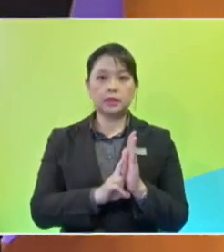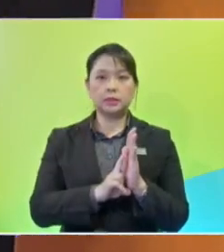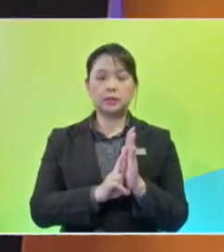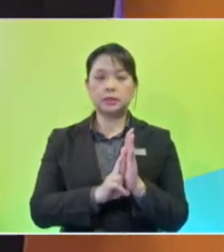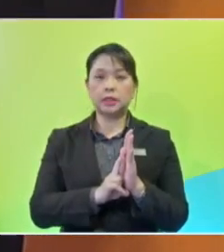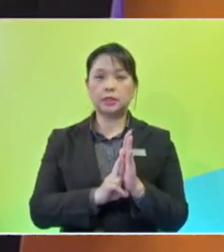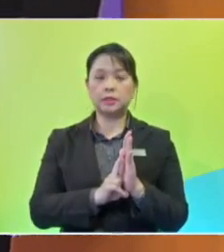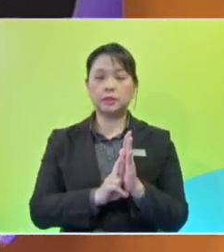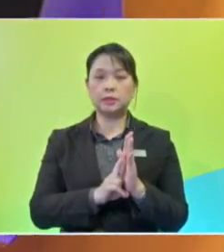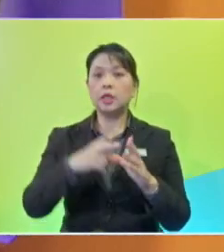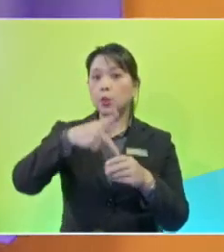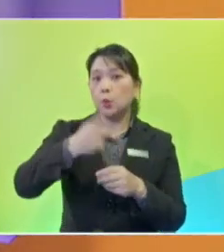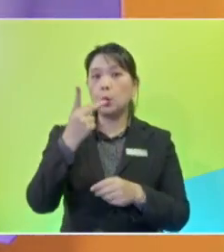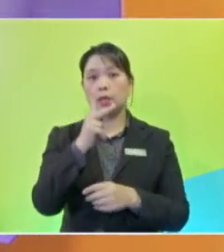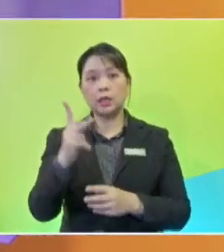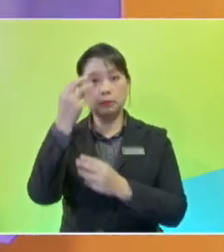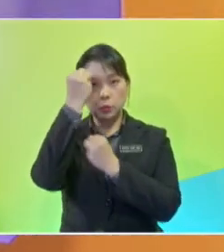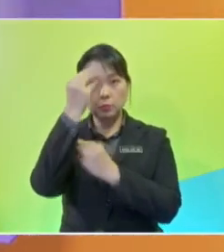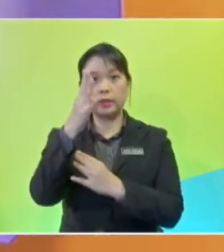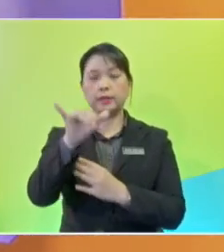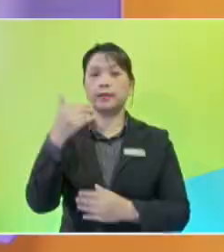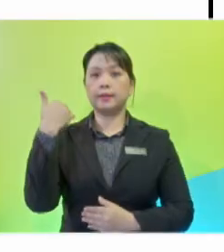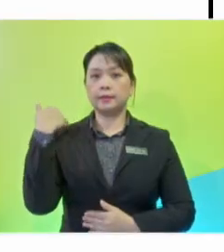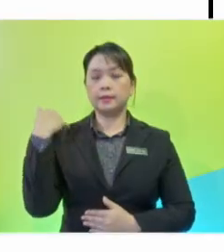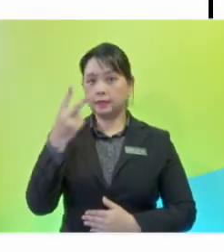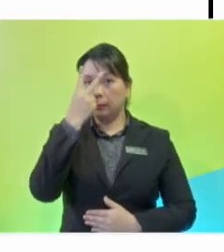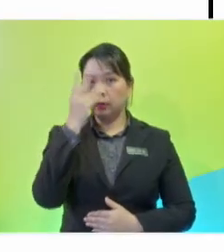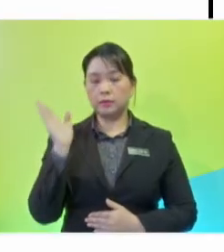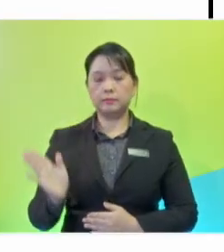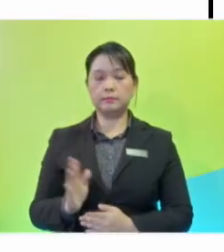keluarkan lumayan maklumat yang kita ada yang pertama adalah